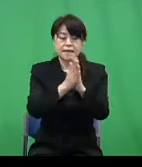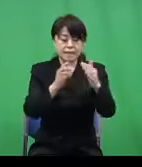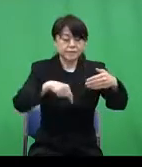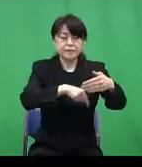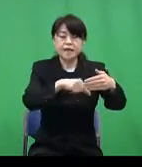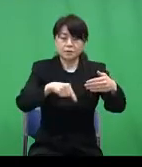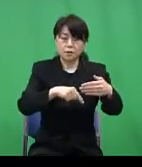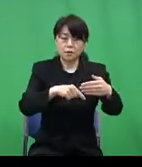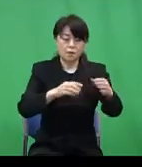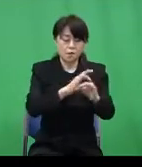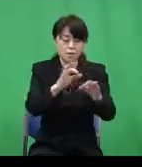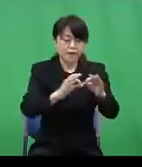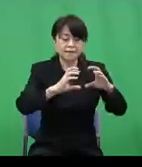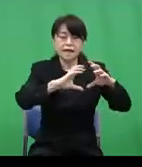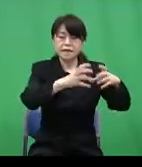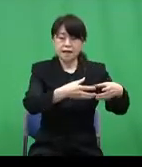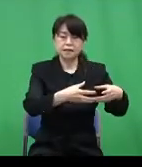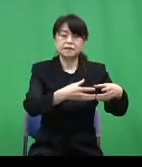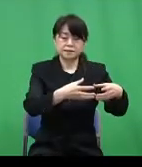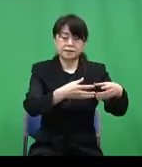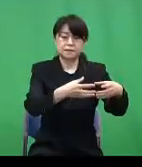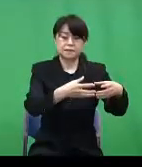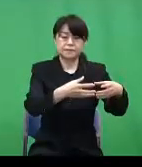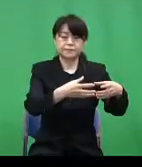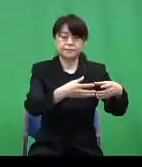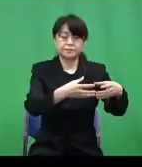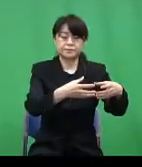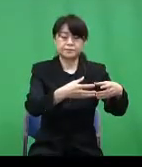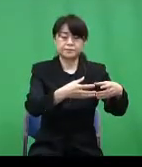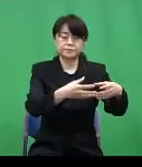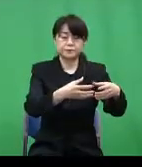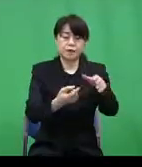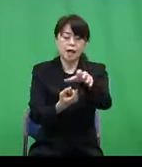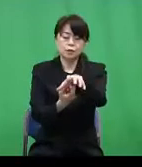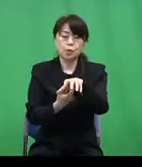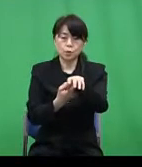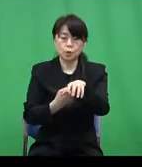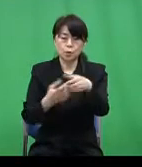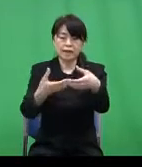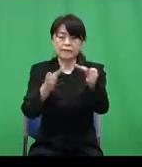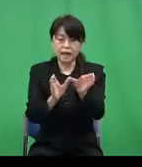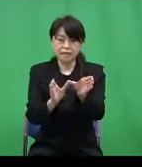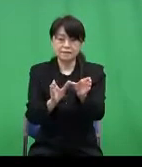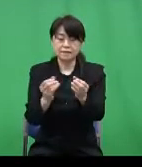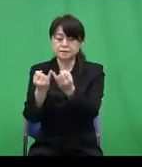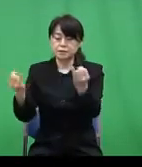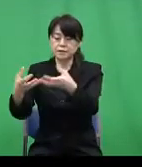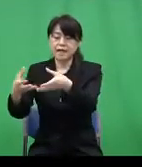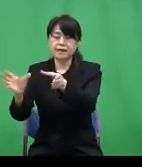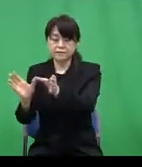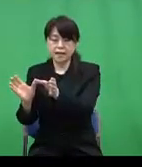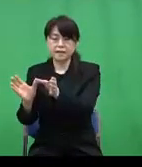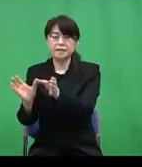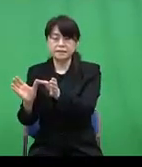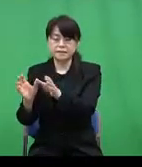まあ、県内の、まあ、経済界とかですね、まあ、農業団体、あるいは女性